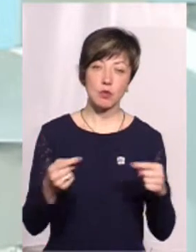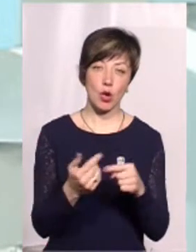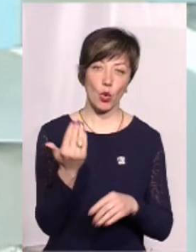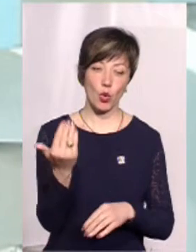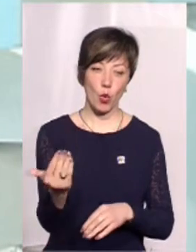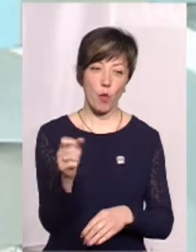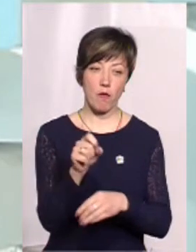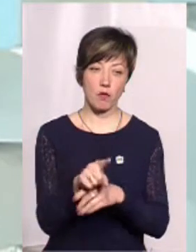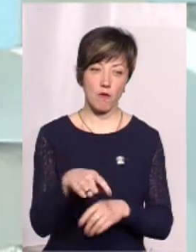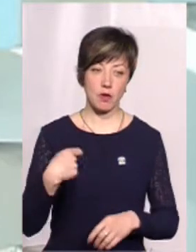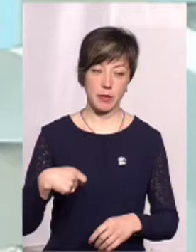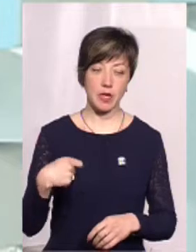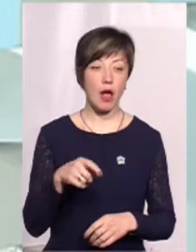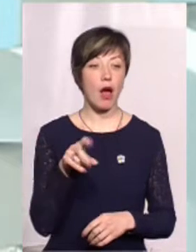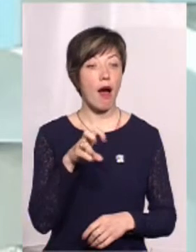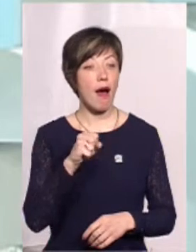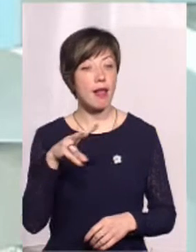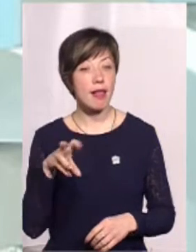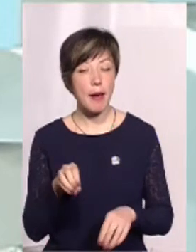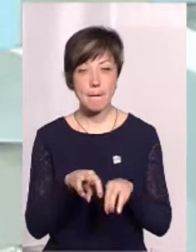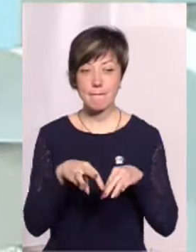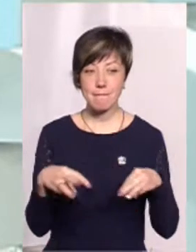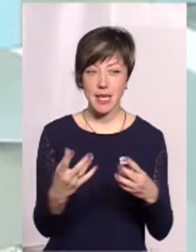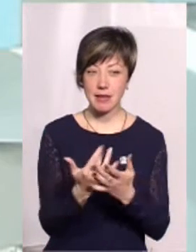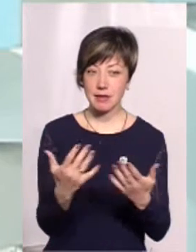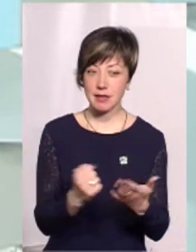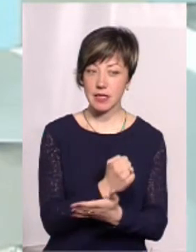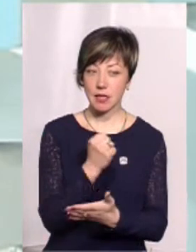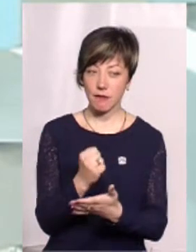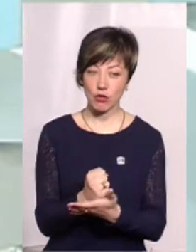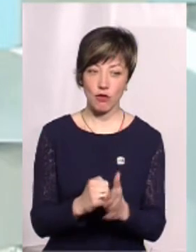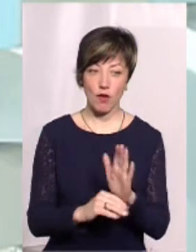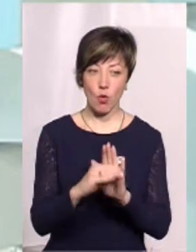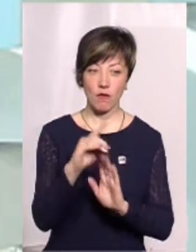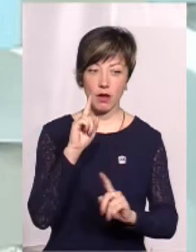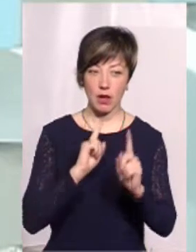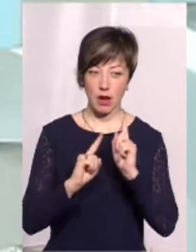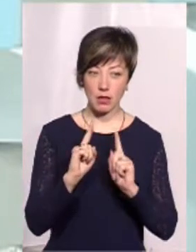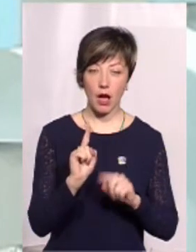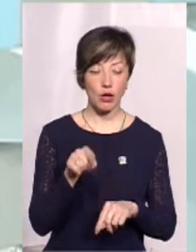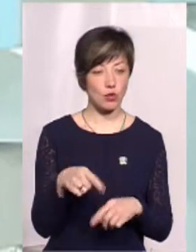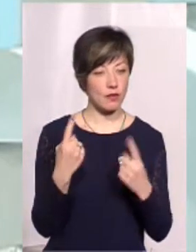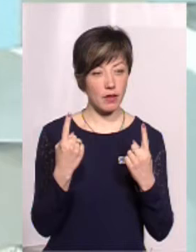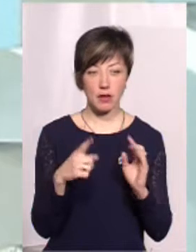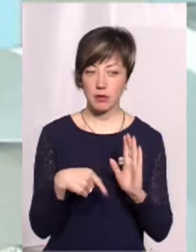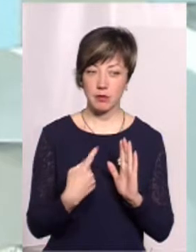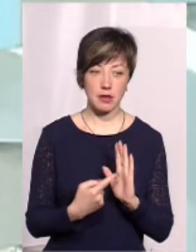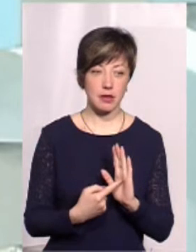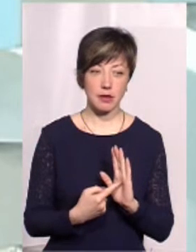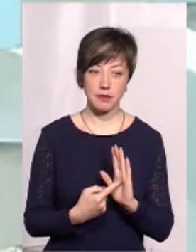його повноваження. Але знову ж таки, міністрів затверджує Верховна Рада. А тут є велике